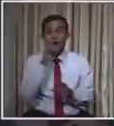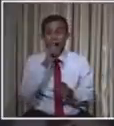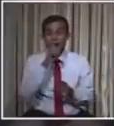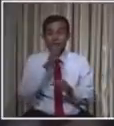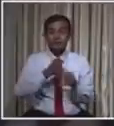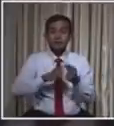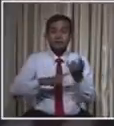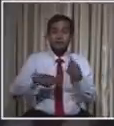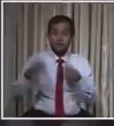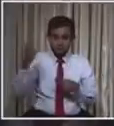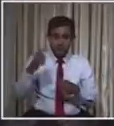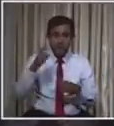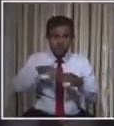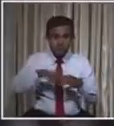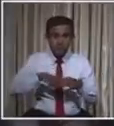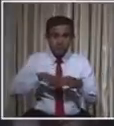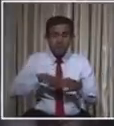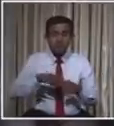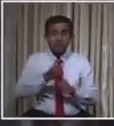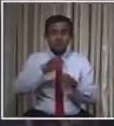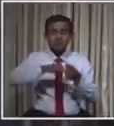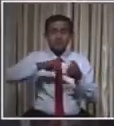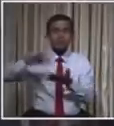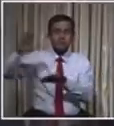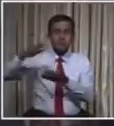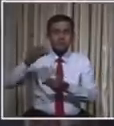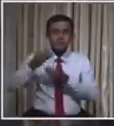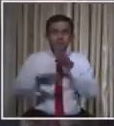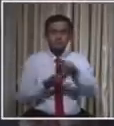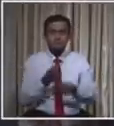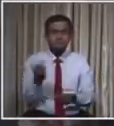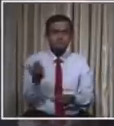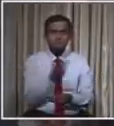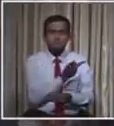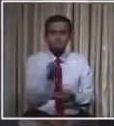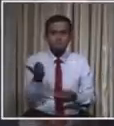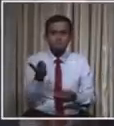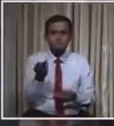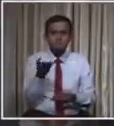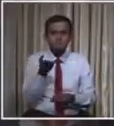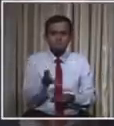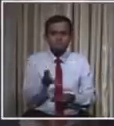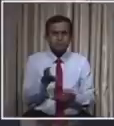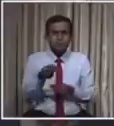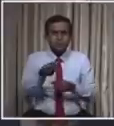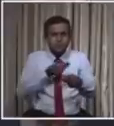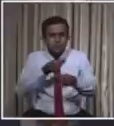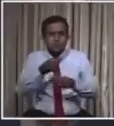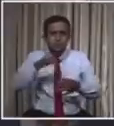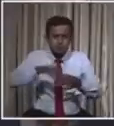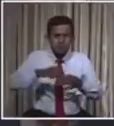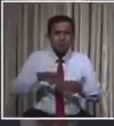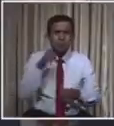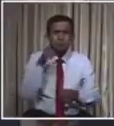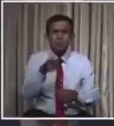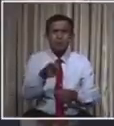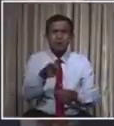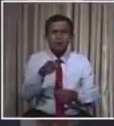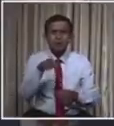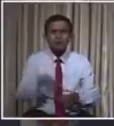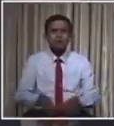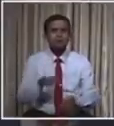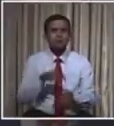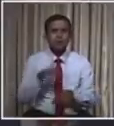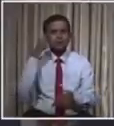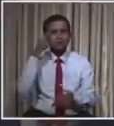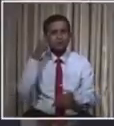ප්‍රශ්නයක්ද එහෙම නැත්නම් දැනට ගෑස් සපයන සමාගම් අතරේ මොකක් හරි මේ ගනුදෙනුවක ප්‍රශ්නයක්ද කියලත් දැන් මේ වෙලාවේ